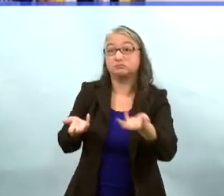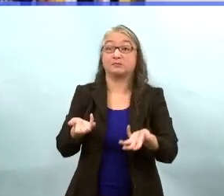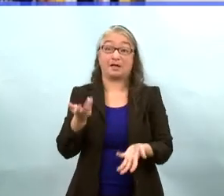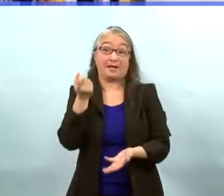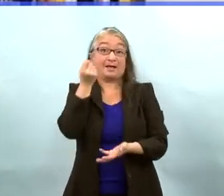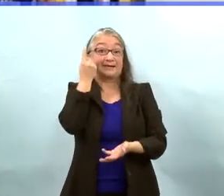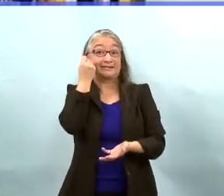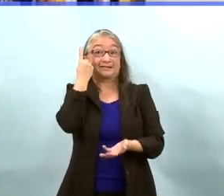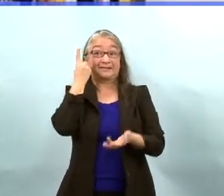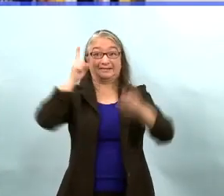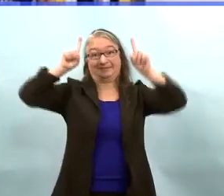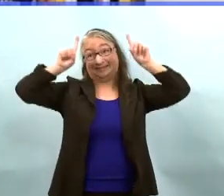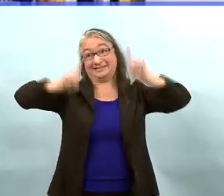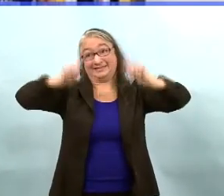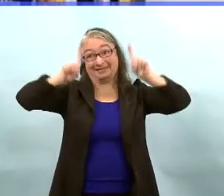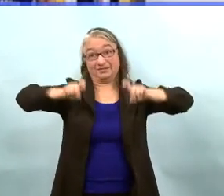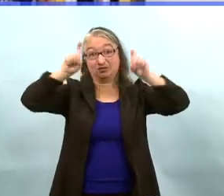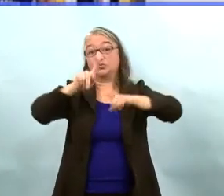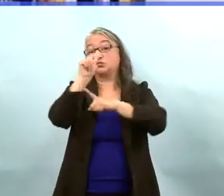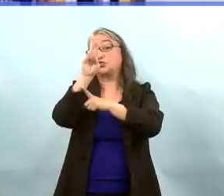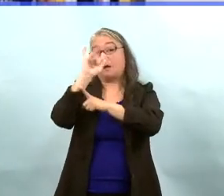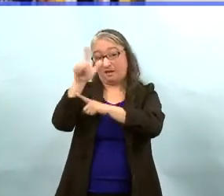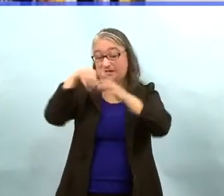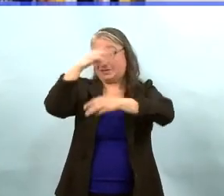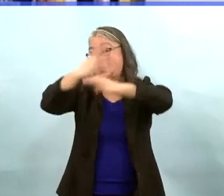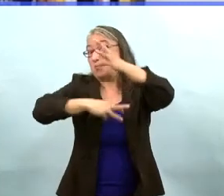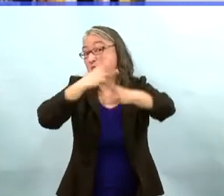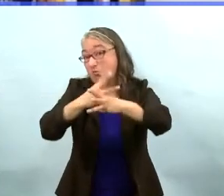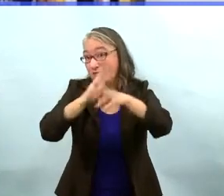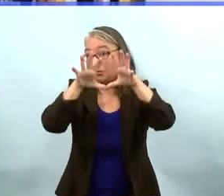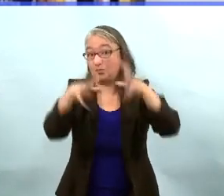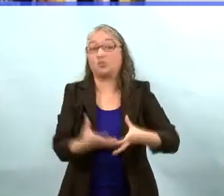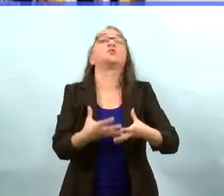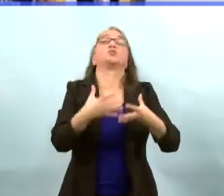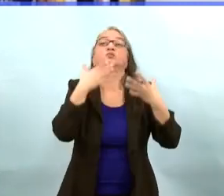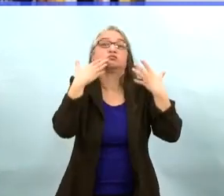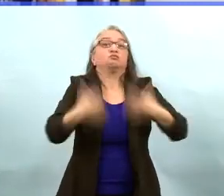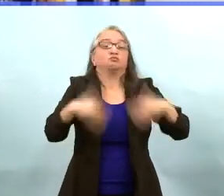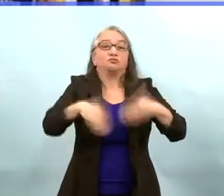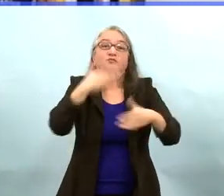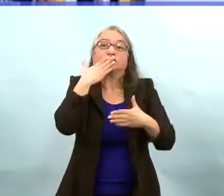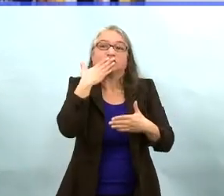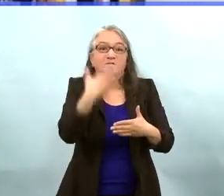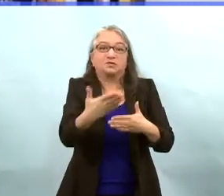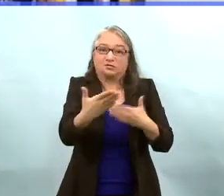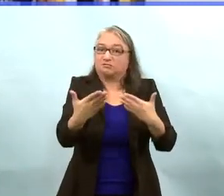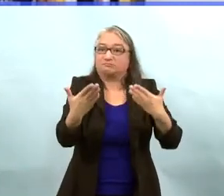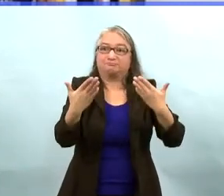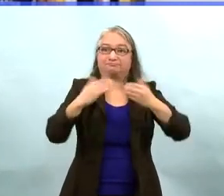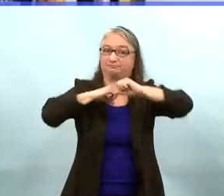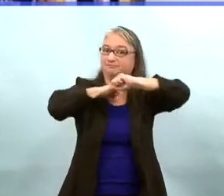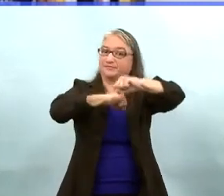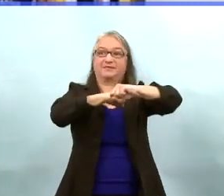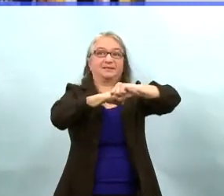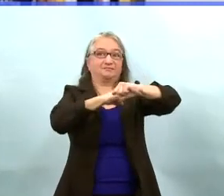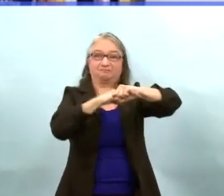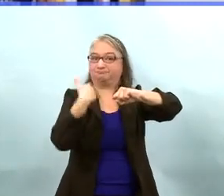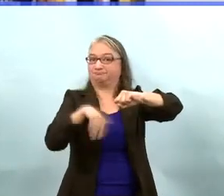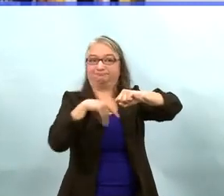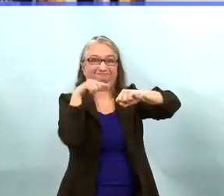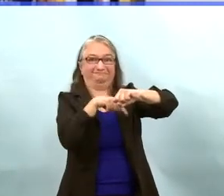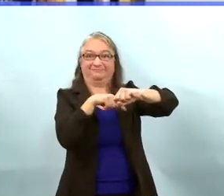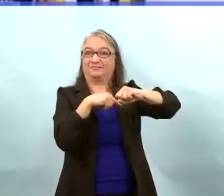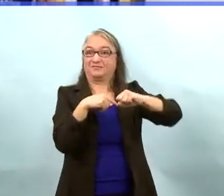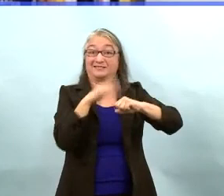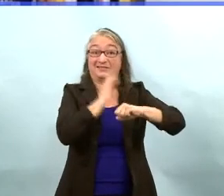essais, c'est que ce vaccin donne une excellente réponse immunitaire. Une réponse immunitaire qui est tout aussi bonne